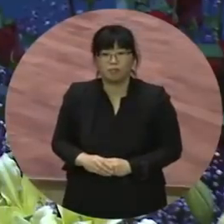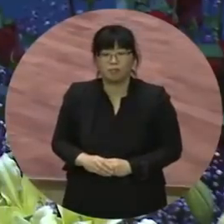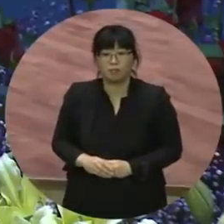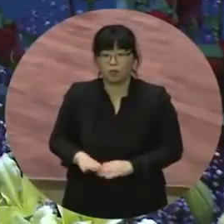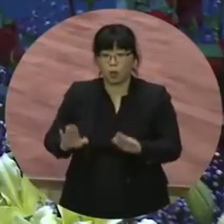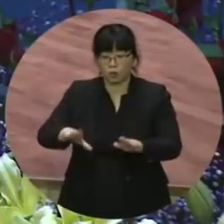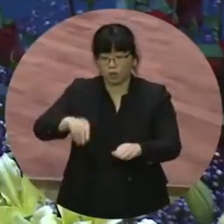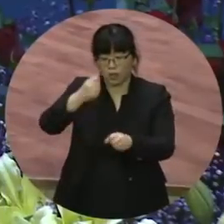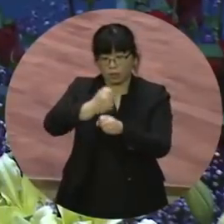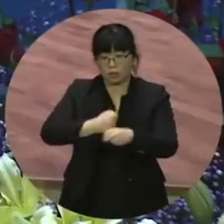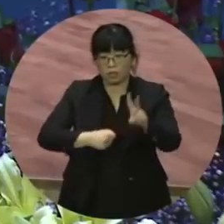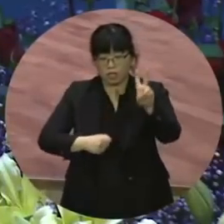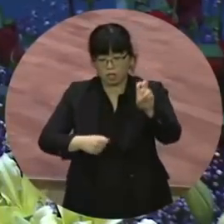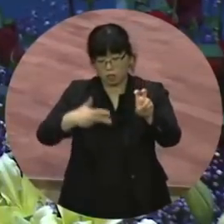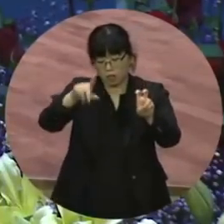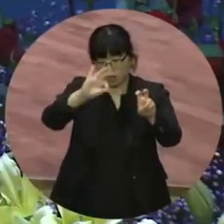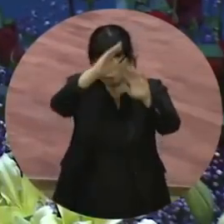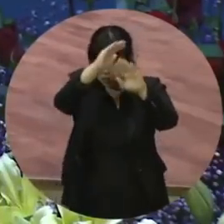아브라함이 뭐예요?